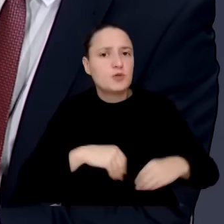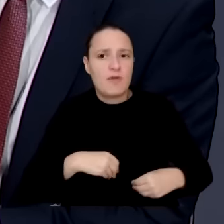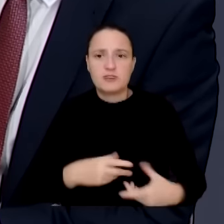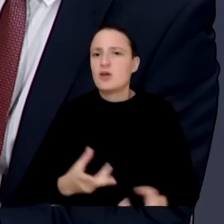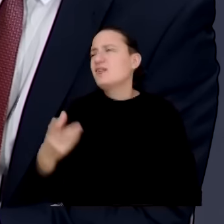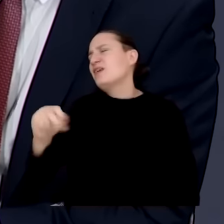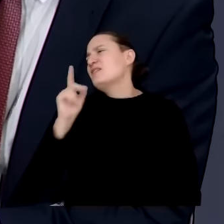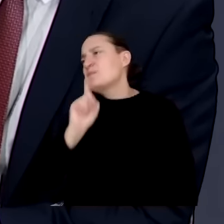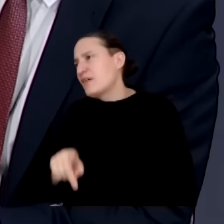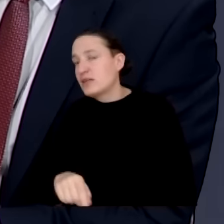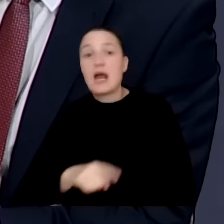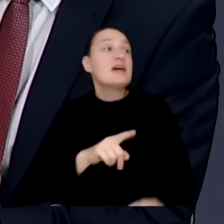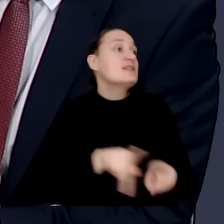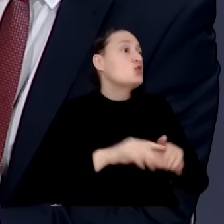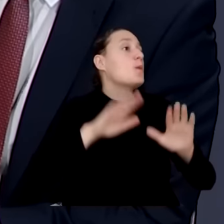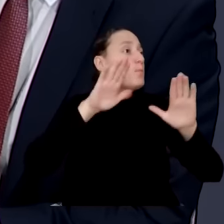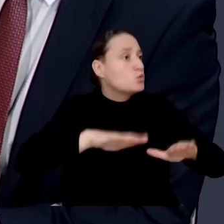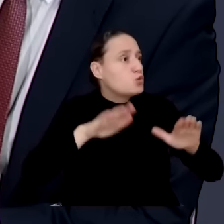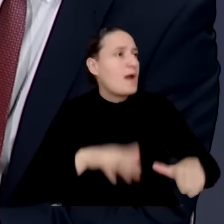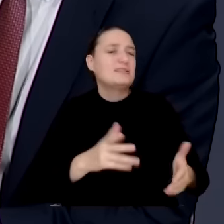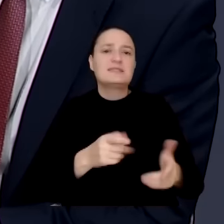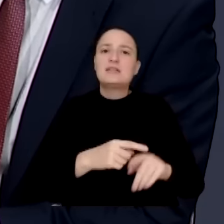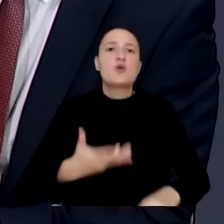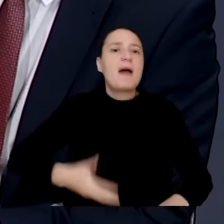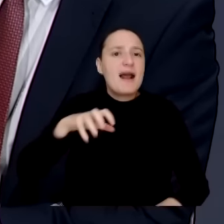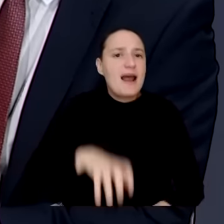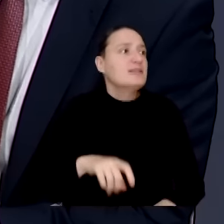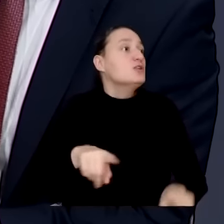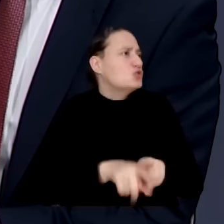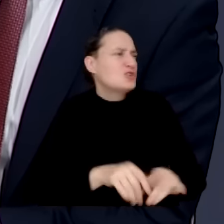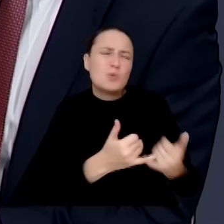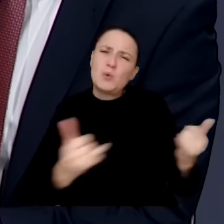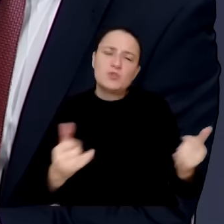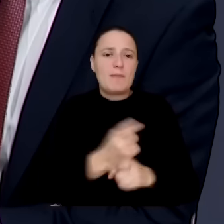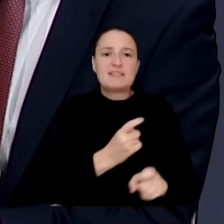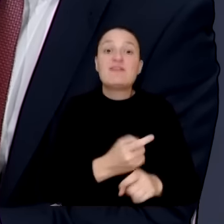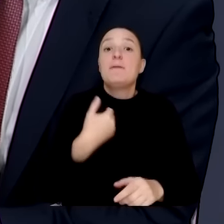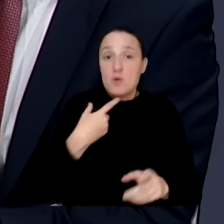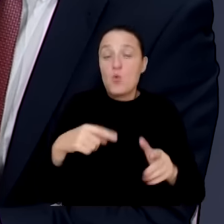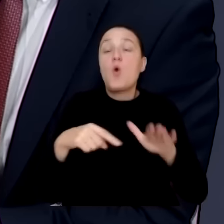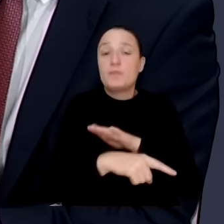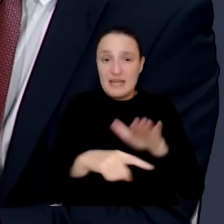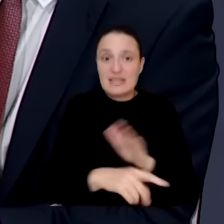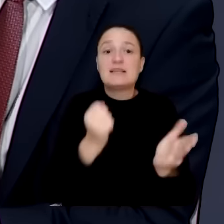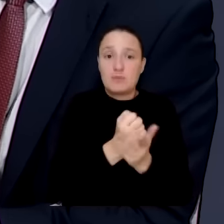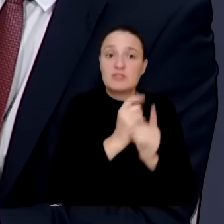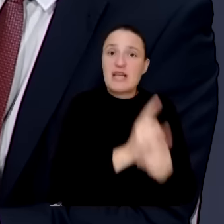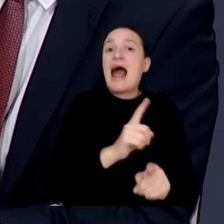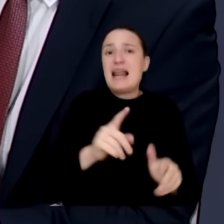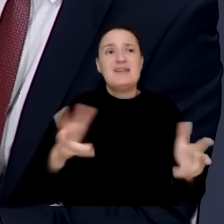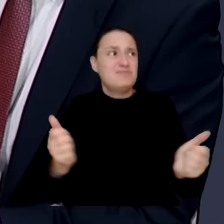z krajów muzułmańskich z Bangladeszu była legalna migracja ale to była masowa